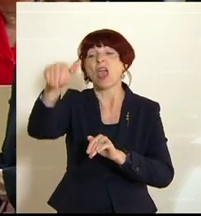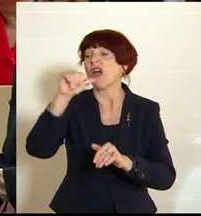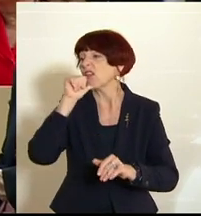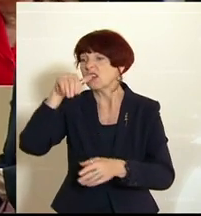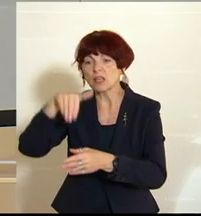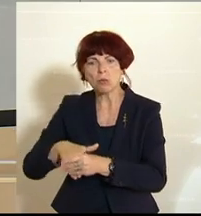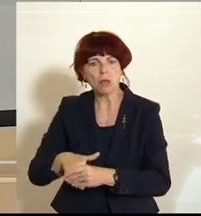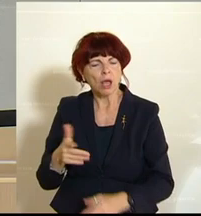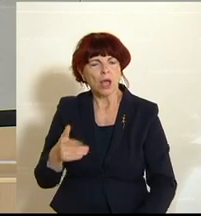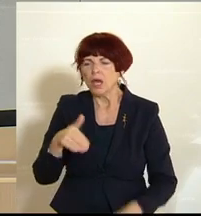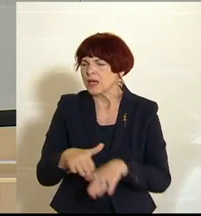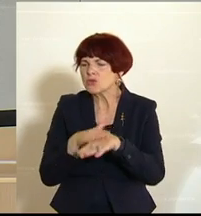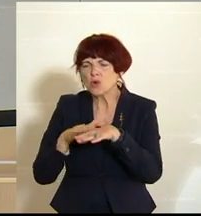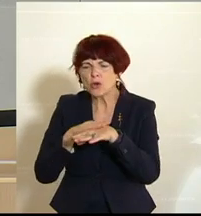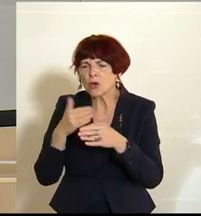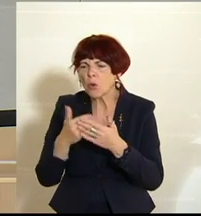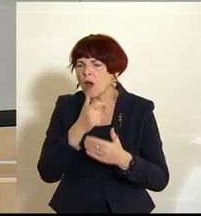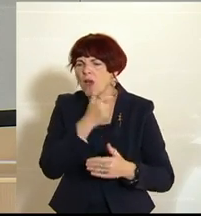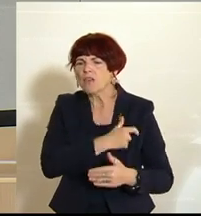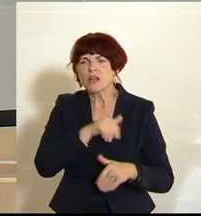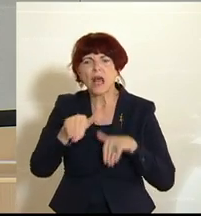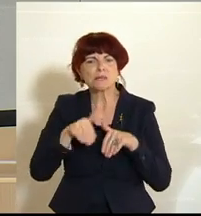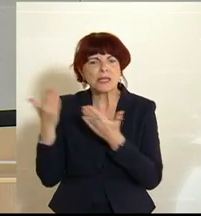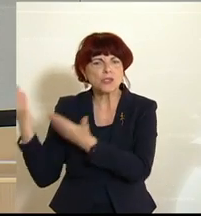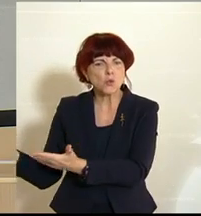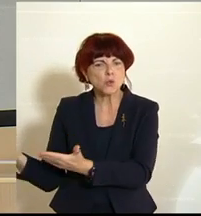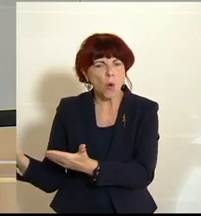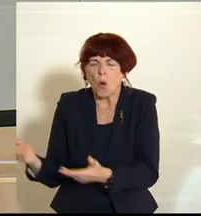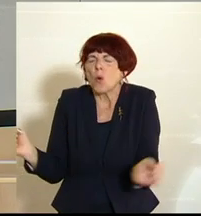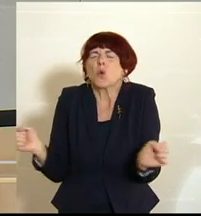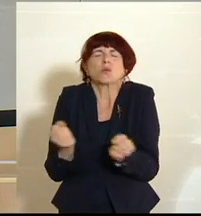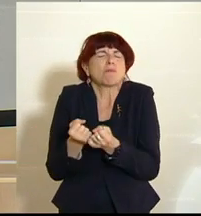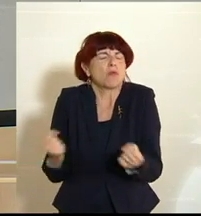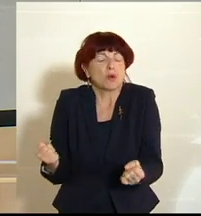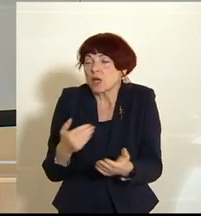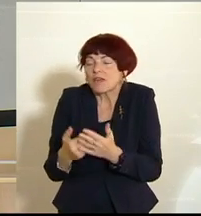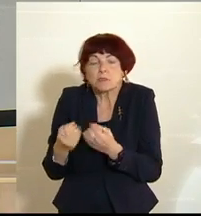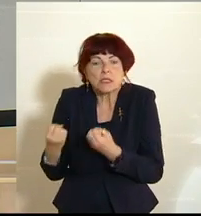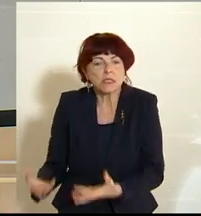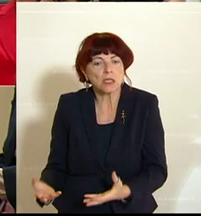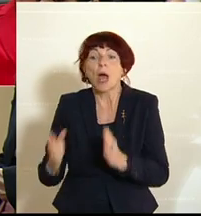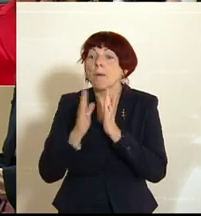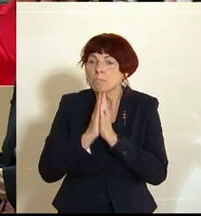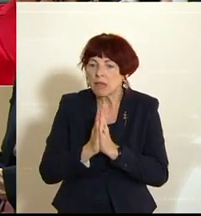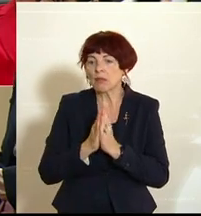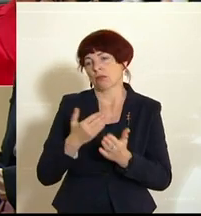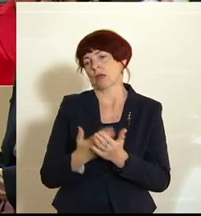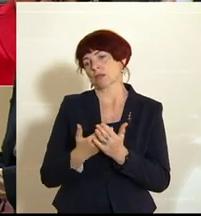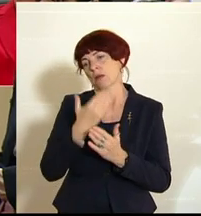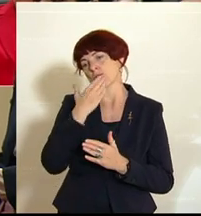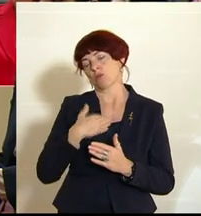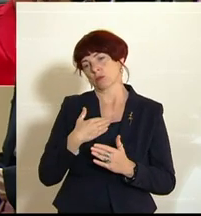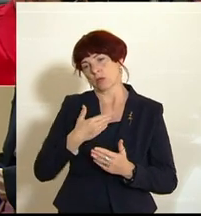dem Finanzminister? Entschuldigung bitte, das geht ja so nicht. Und deshalb, Herr Präsident, bitte ich die Sitzung zu unterbrechen. Und wir sind